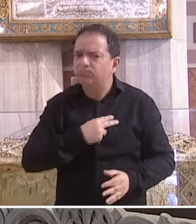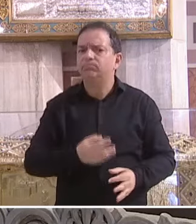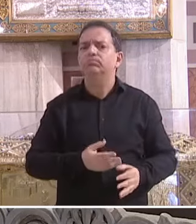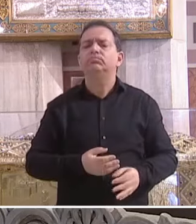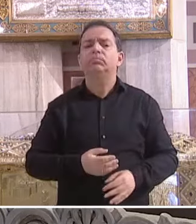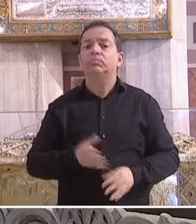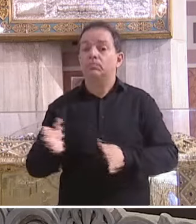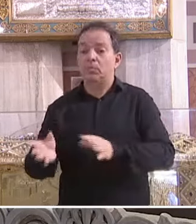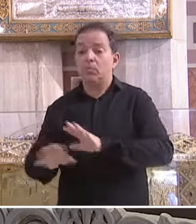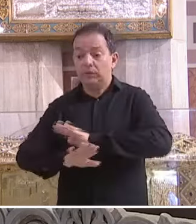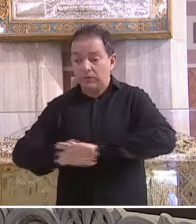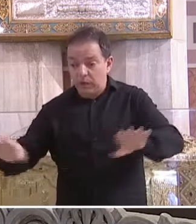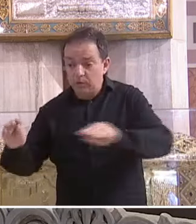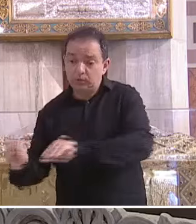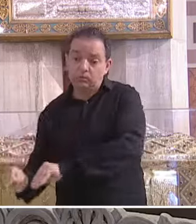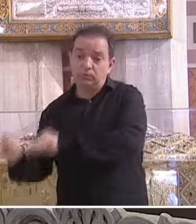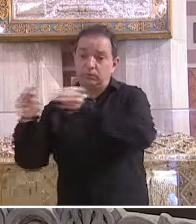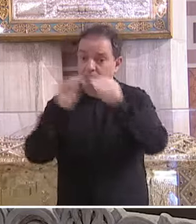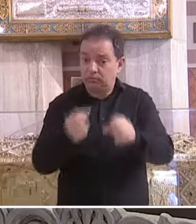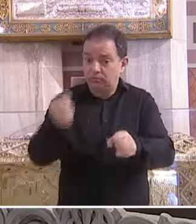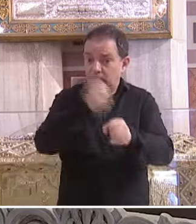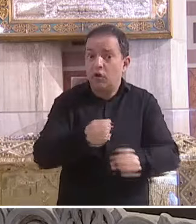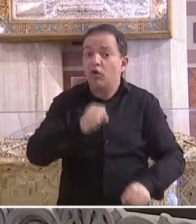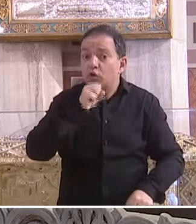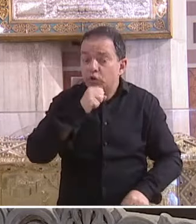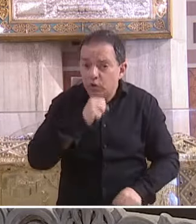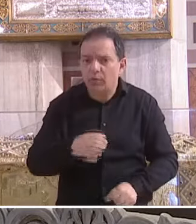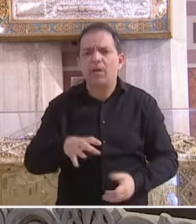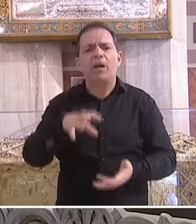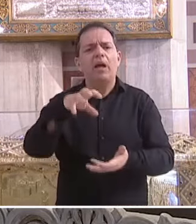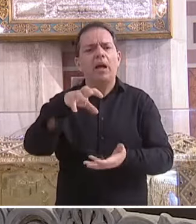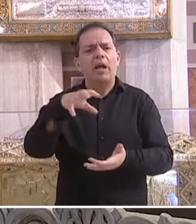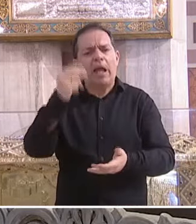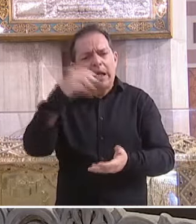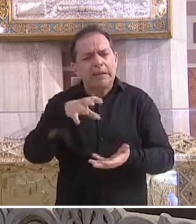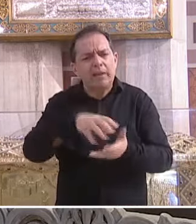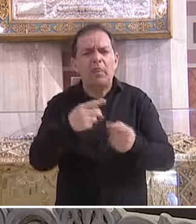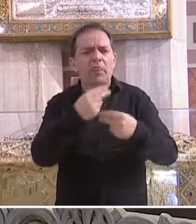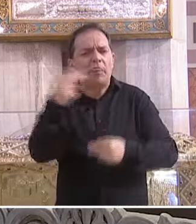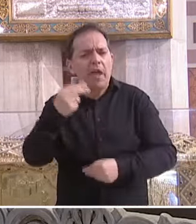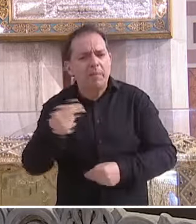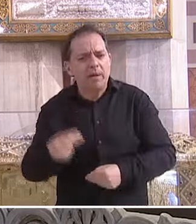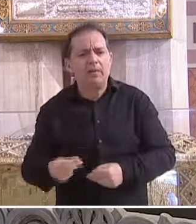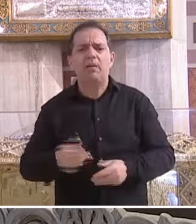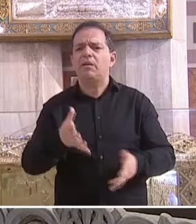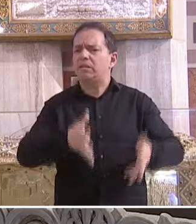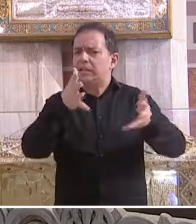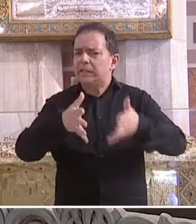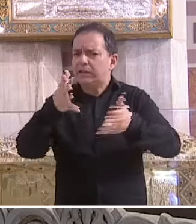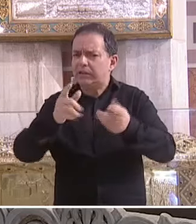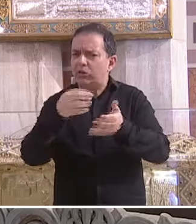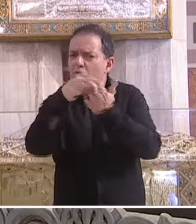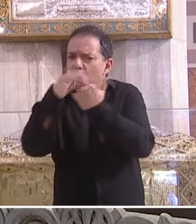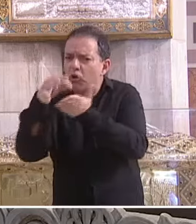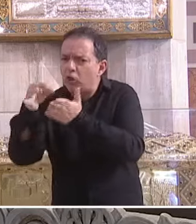Κωνσταντινούπολη ενδιαφέρθηκε για την ανόρθωση των εκκλησιαστικών πραγμάτων, την κτηριακή αναστήλωση